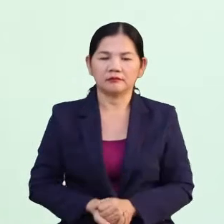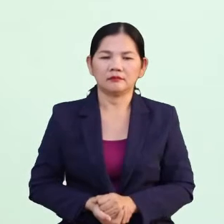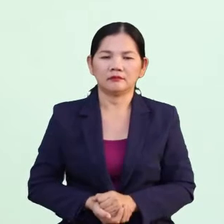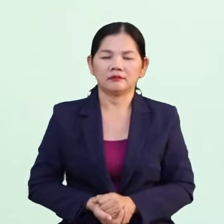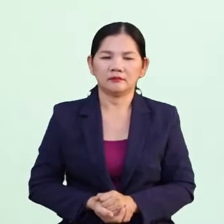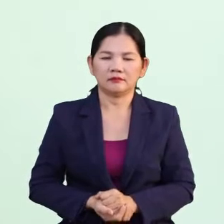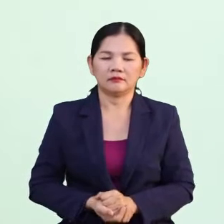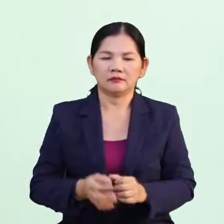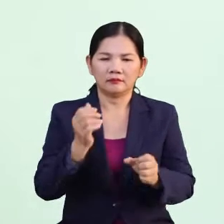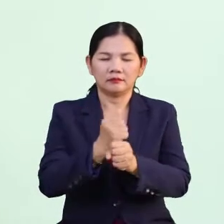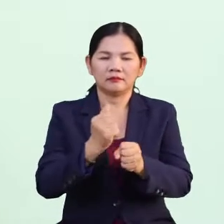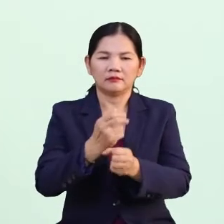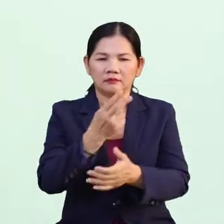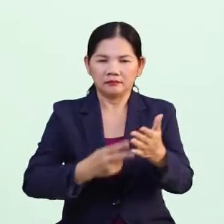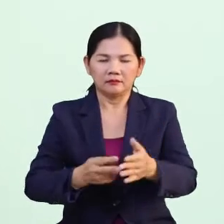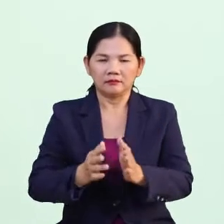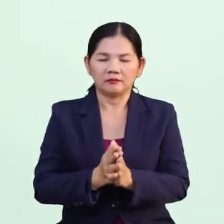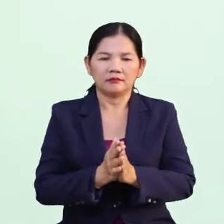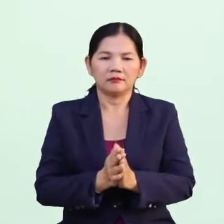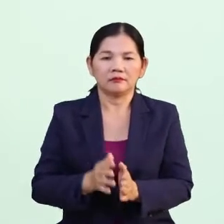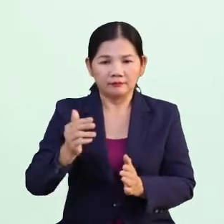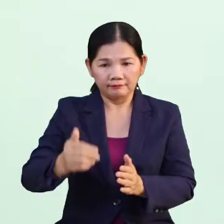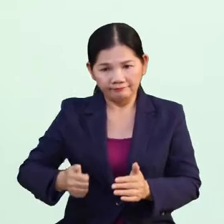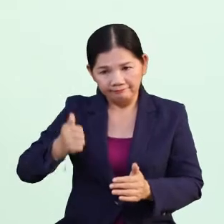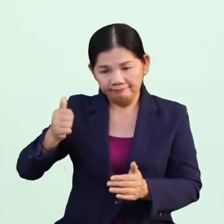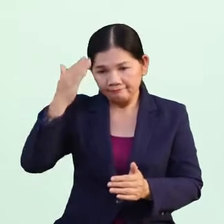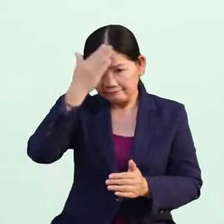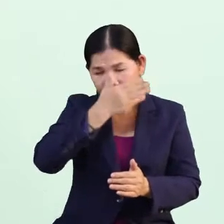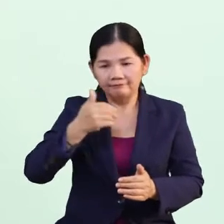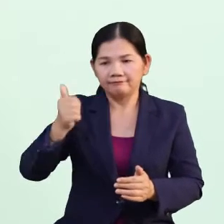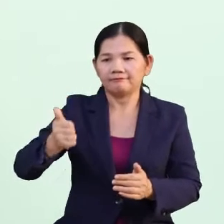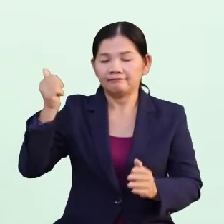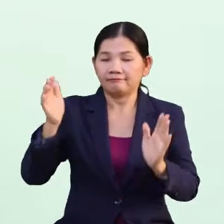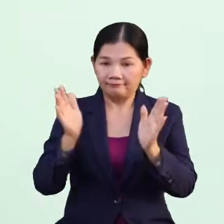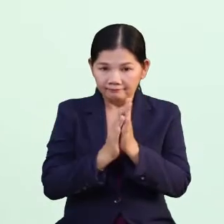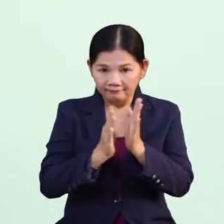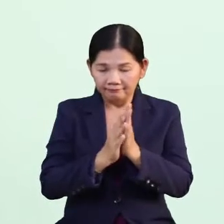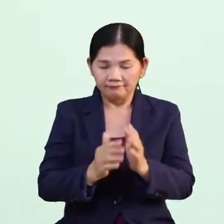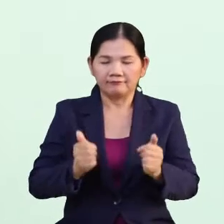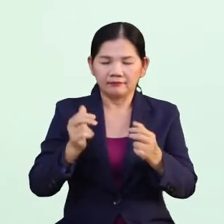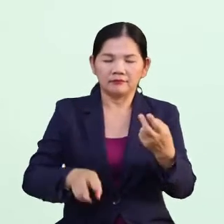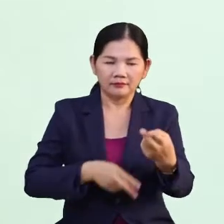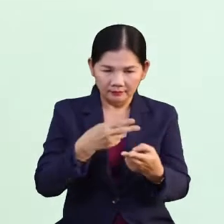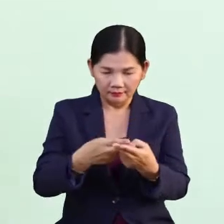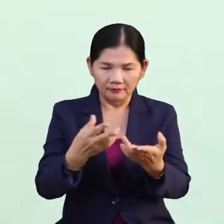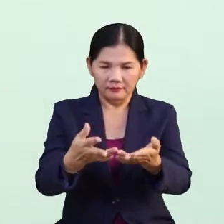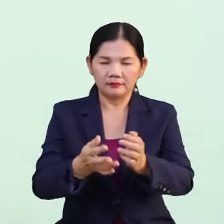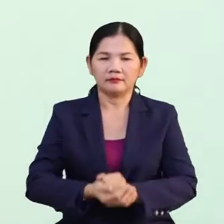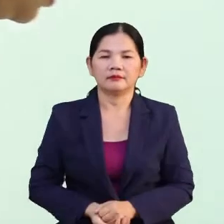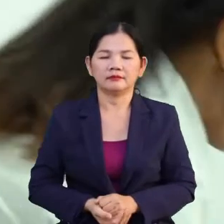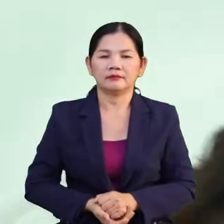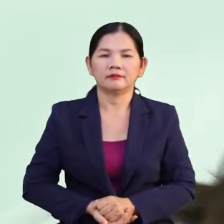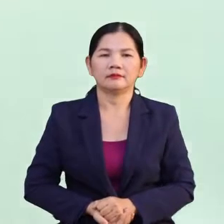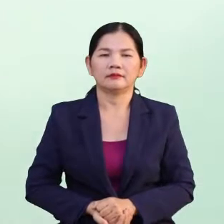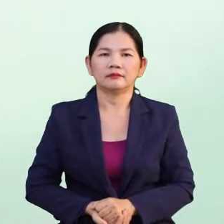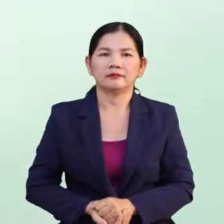ញ្ចឹងធ្វើម៉េចខ្លះតើបានឲ្យខ្លួនយើងខ្លាចជាមនុស្សដែលគួរស្ងើចសរសើរតើឥឡូវមកផ្ទៀងផ្ទាត់ចម្លើយជាមួយអ្នកគ្រូណា